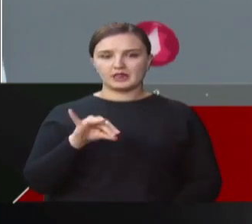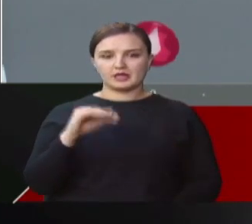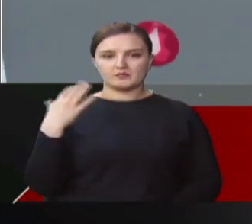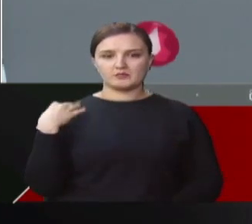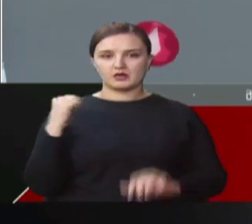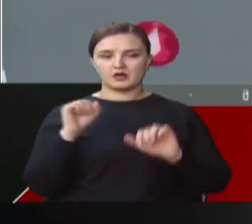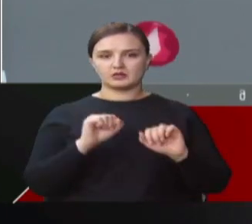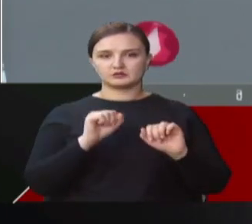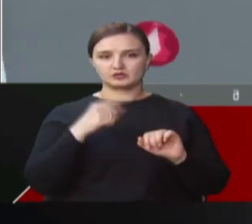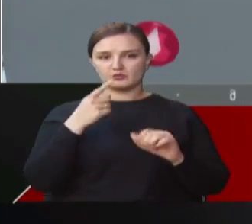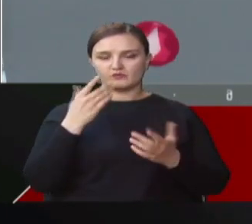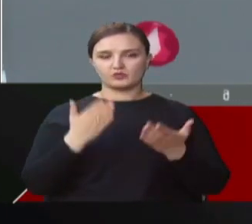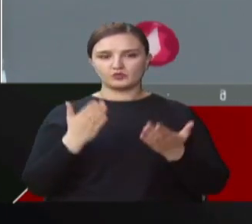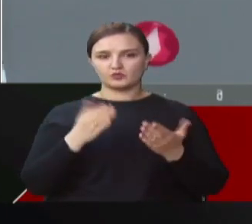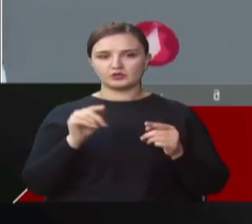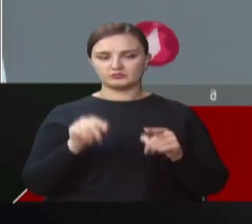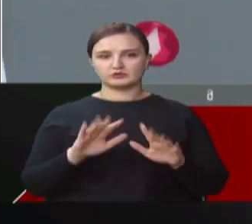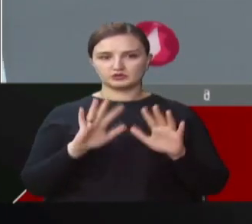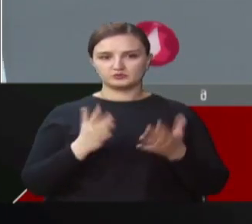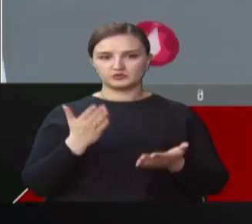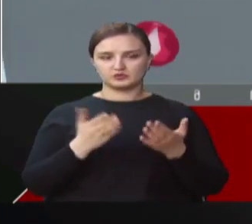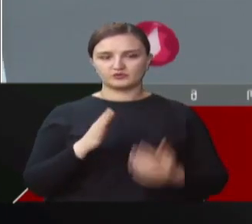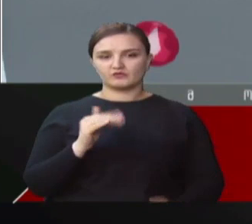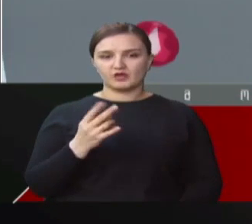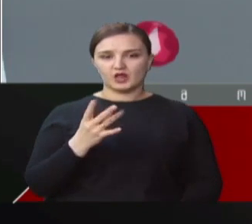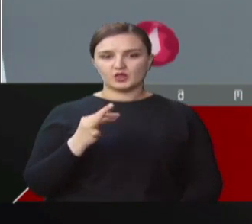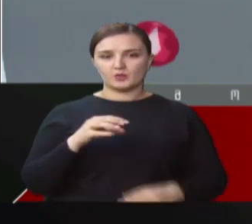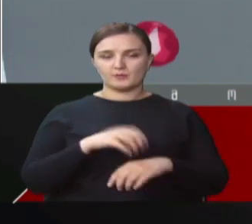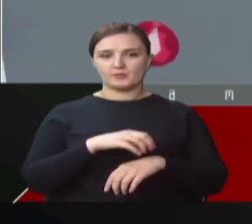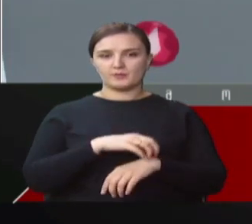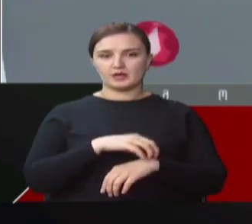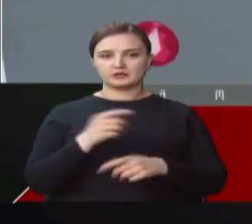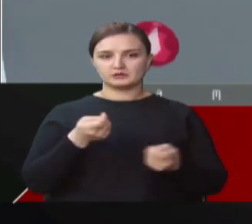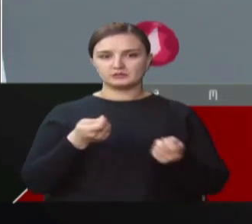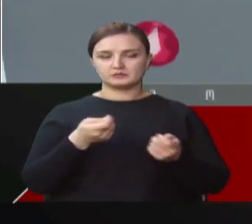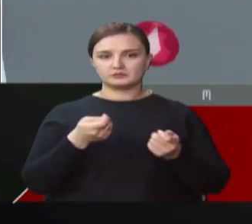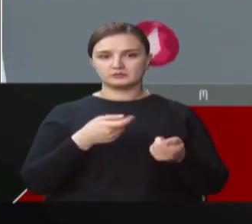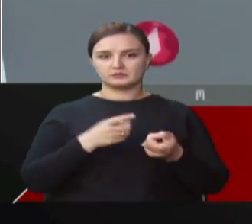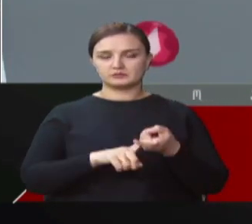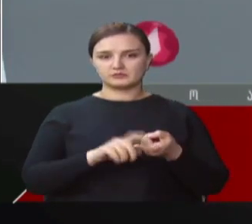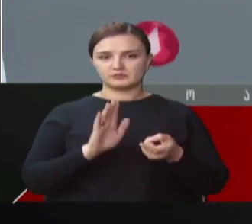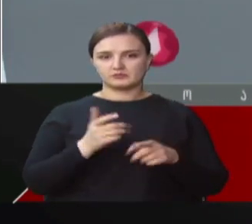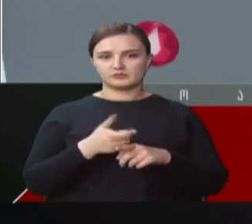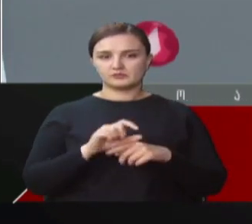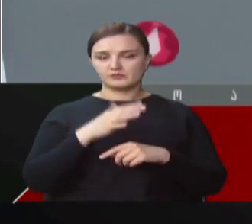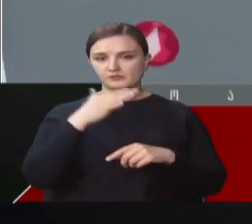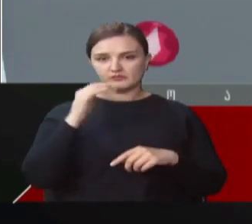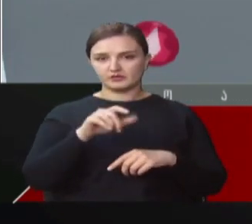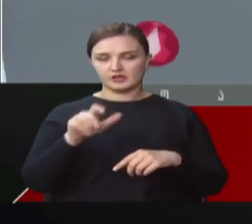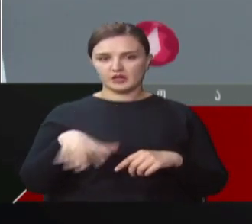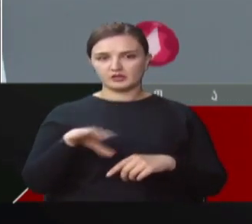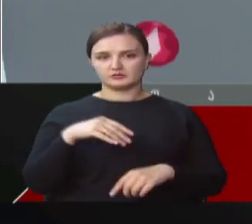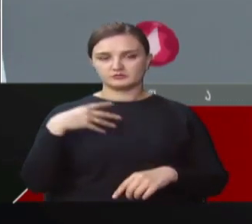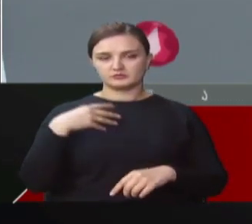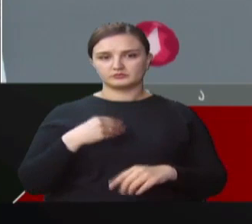მხარდამჭერები აცხადებენ, რომ თუ იმ შემთხვევაში თუ ვანო მერაბიშვილი პარტიის სადავებთან იქნება, ეს ძალიან ბევრ ამომრჩეველს